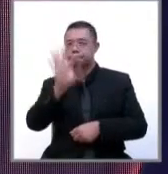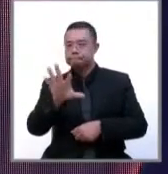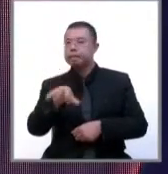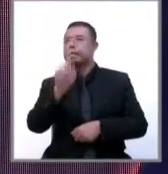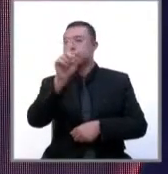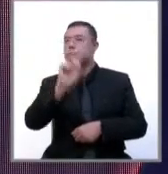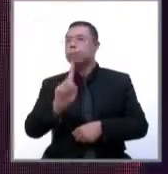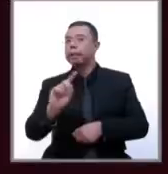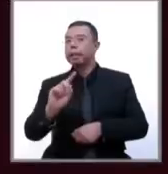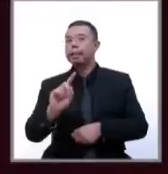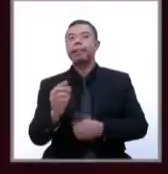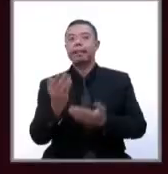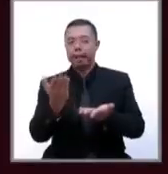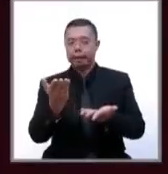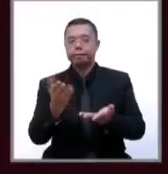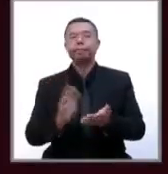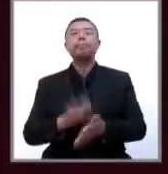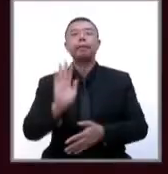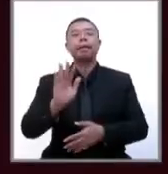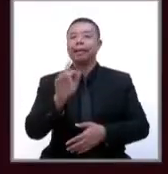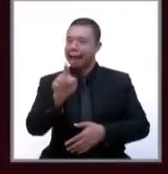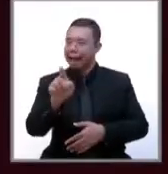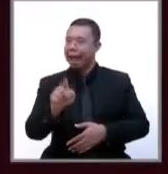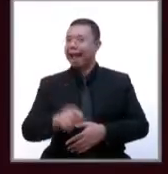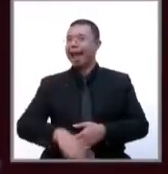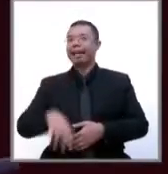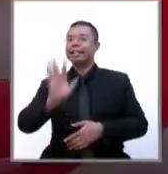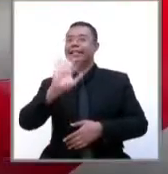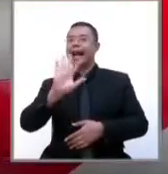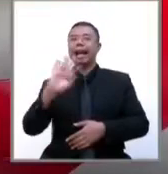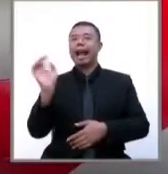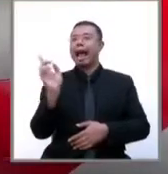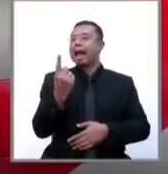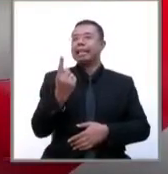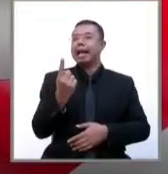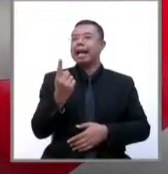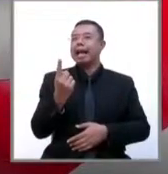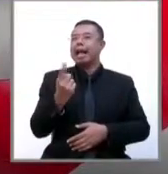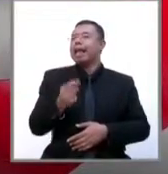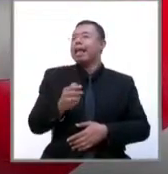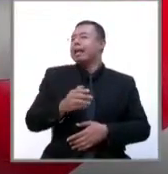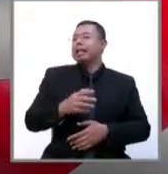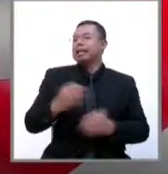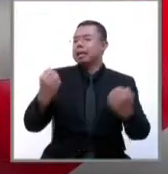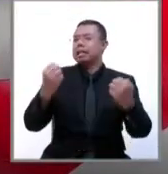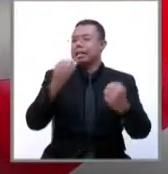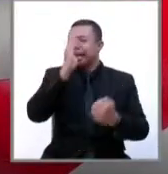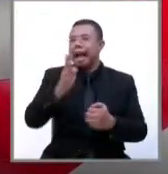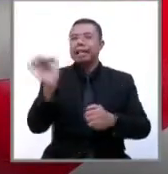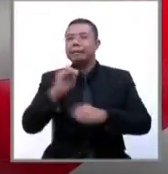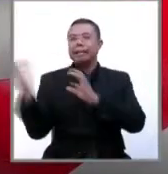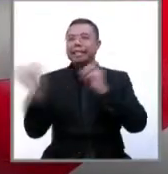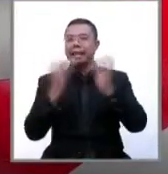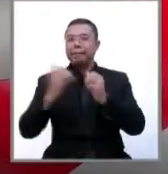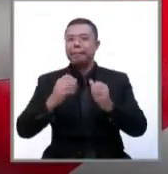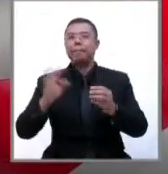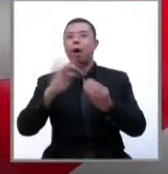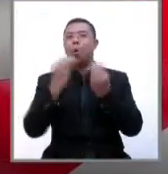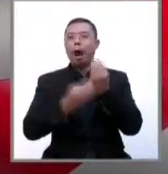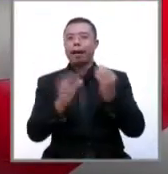Bapak dimulai saat berbicara silakan Nah gitu dong Gus jangan terlalu tegang kayak waktu debat cawares